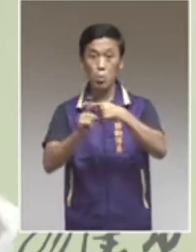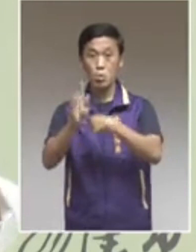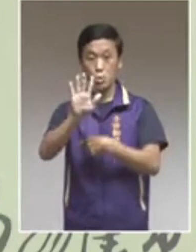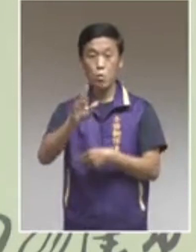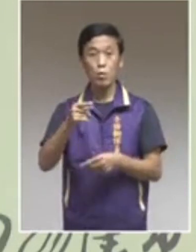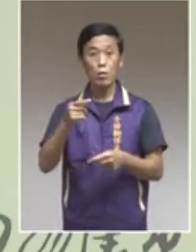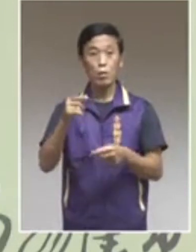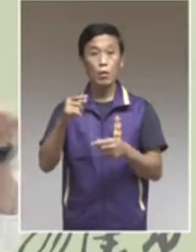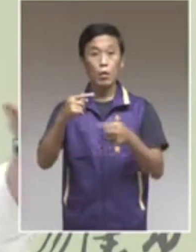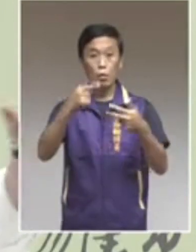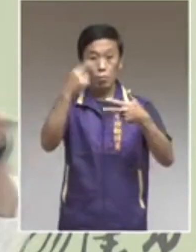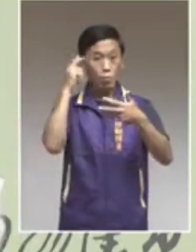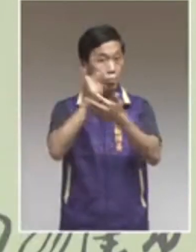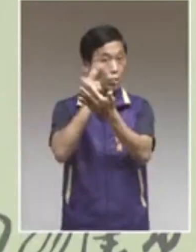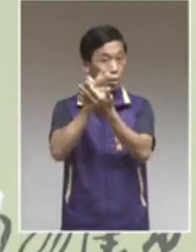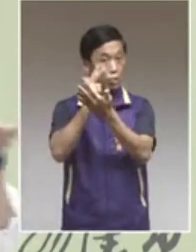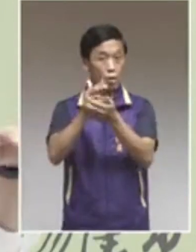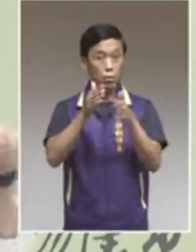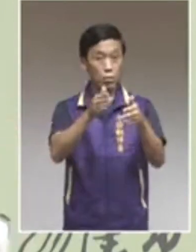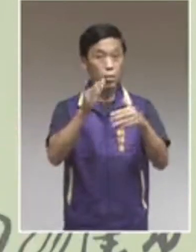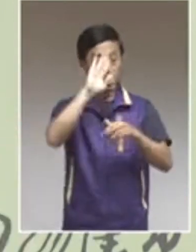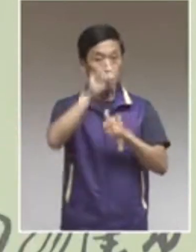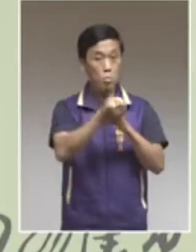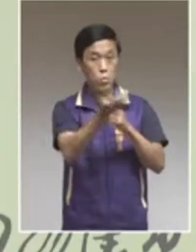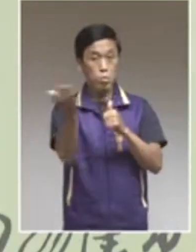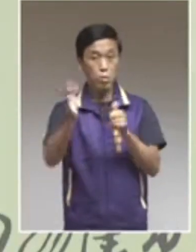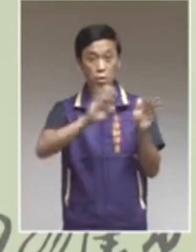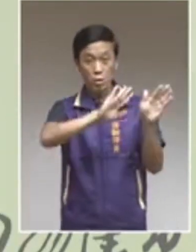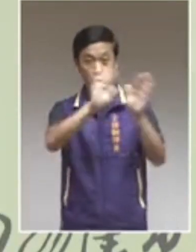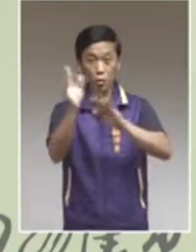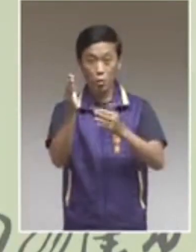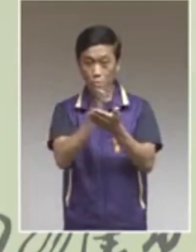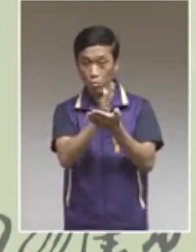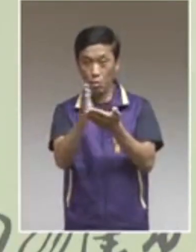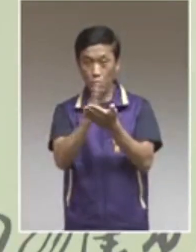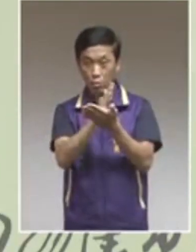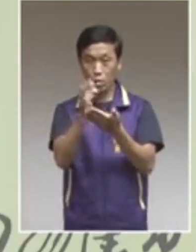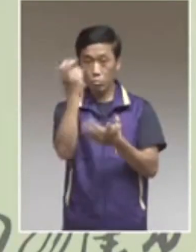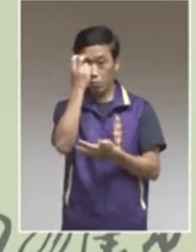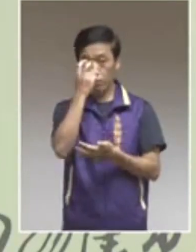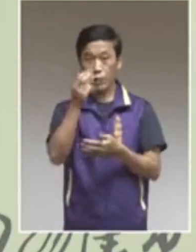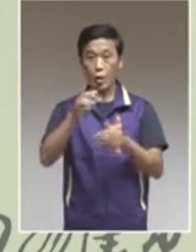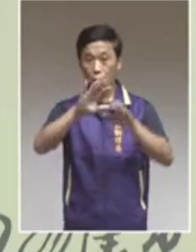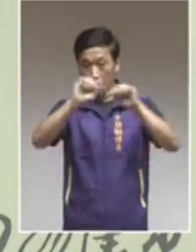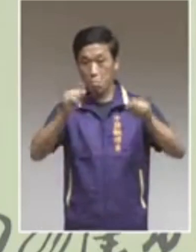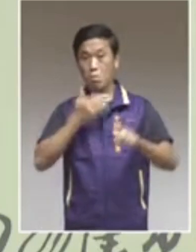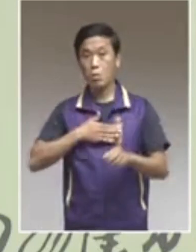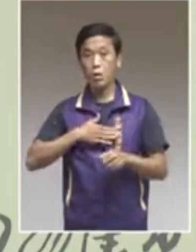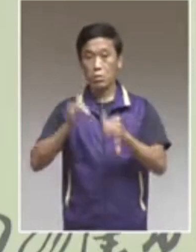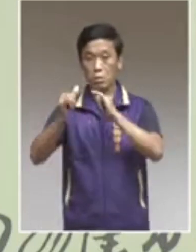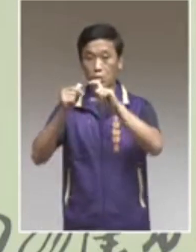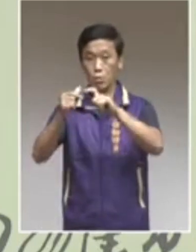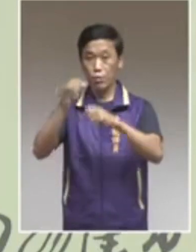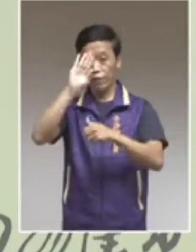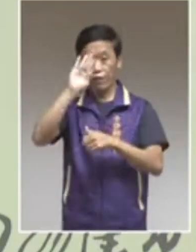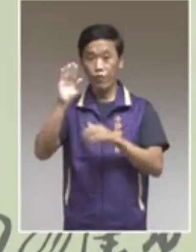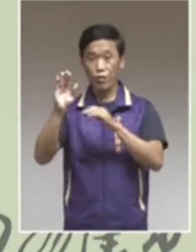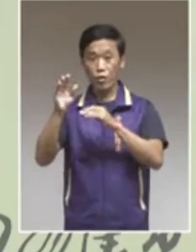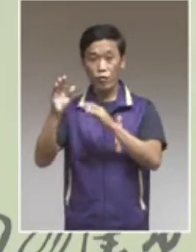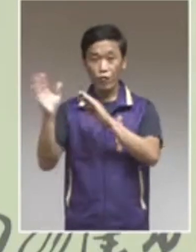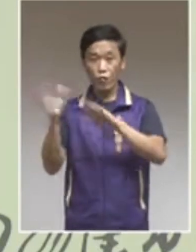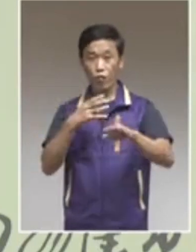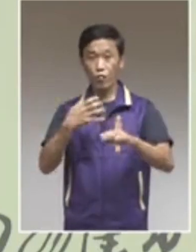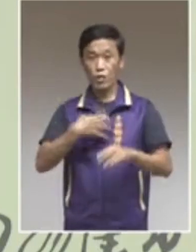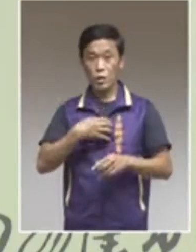合说我们每周在看我们的疫情监测的这个状况，那来了解说我们社区的一个风险到底是在哪